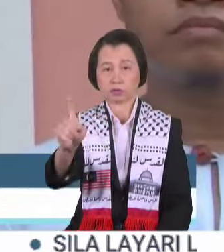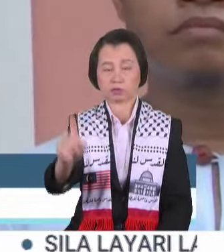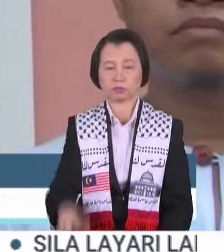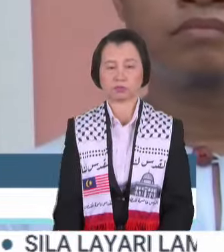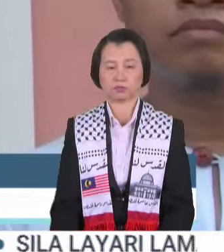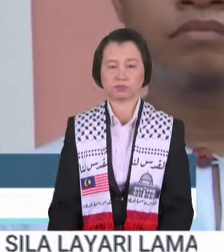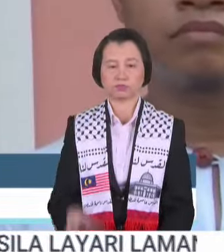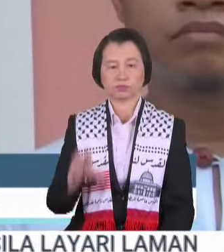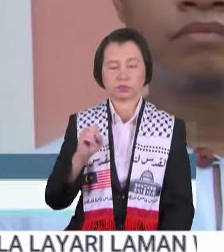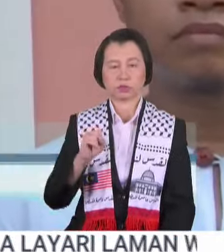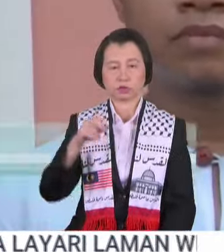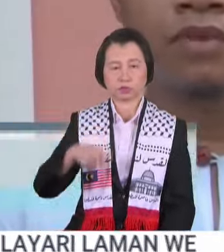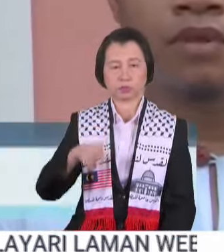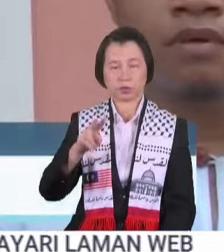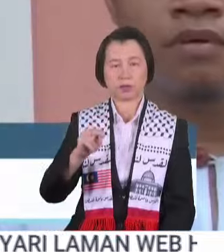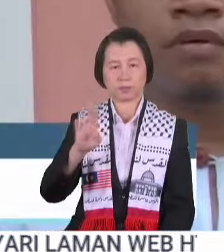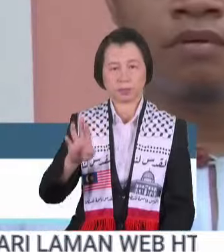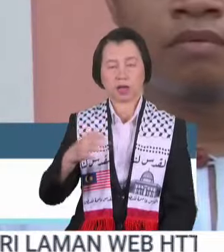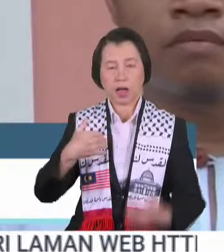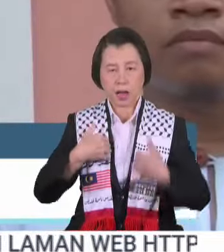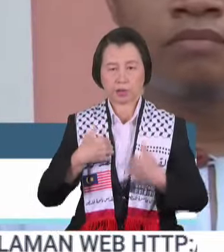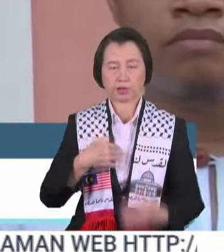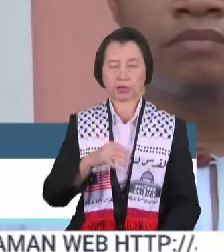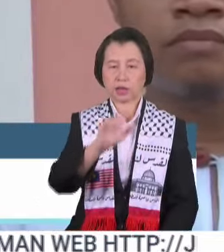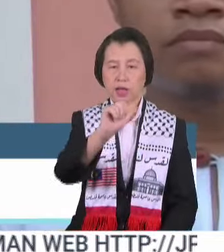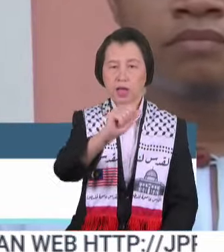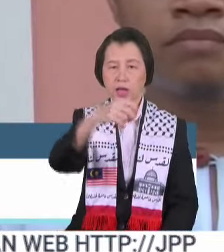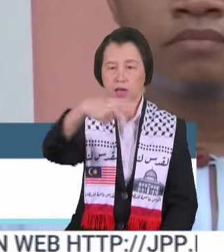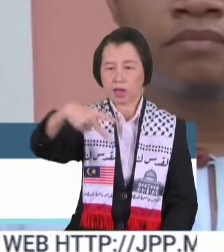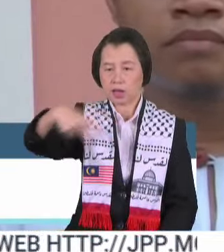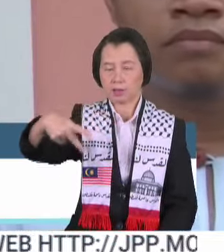SPNB telah ada satu app baru di mana